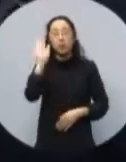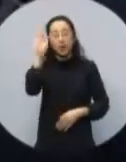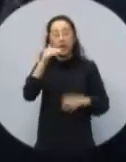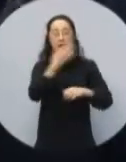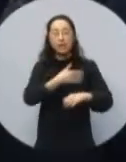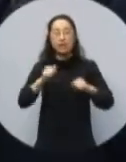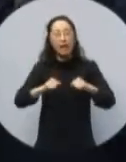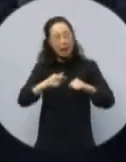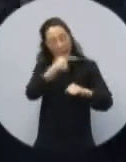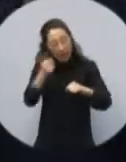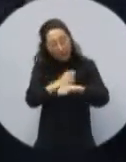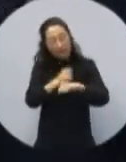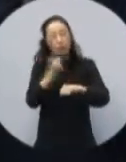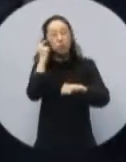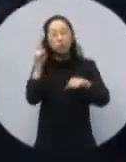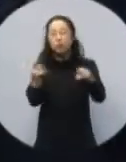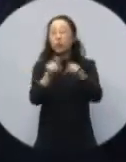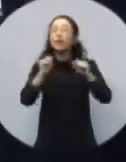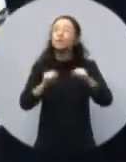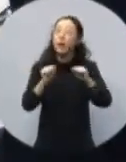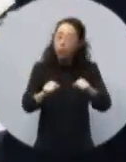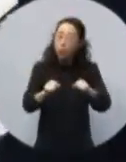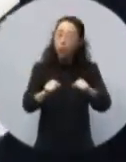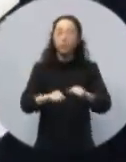と思うけど一緒に頑張ろう。 はい。